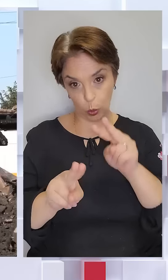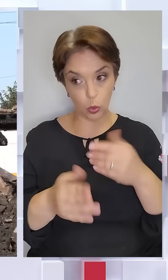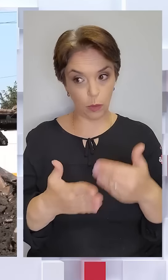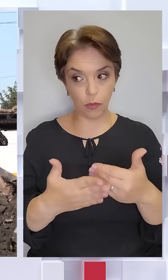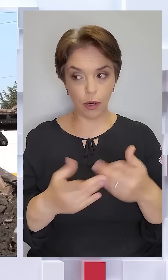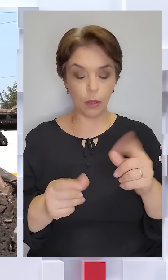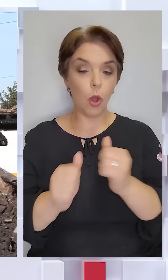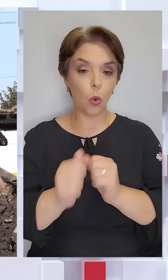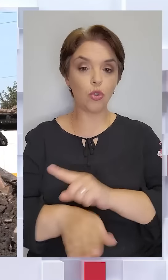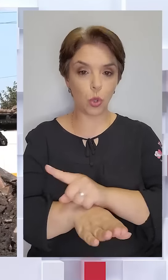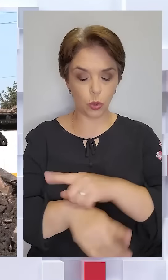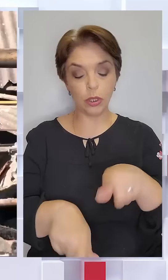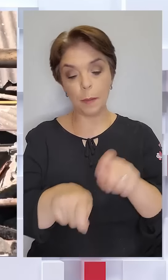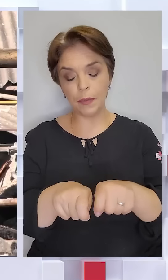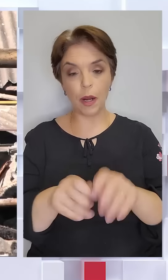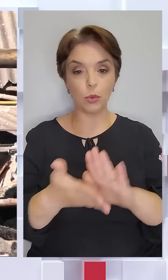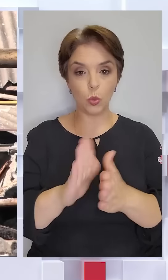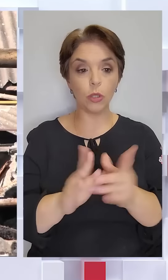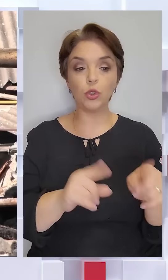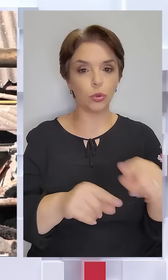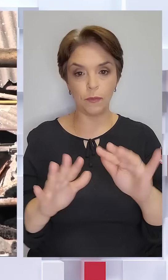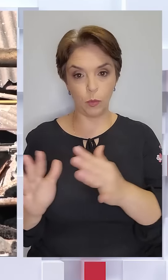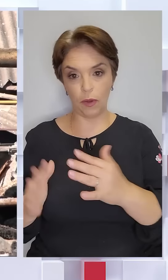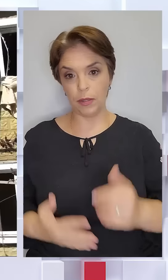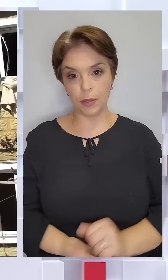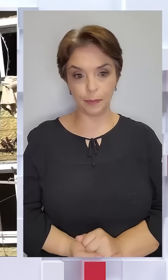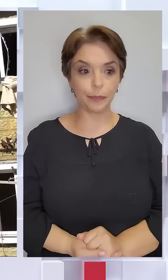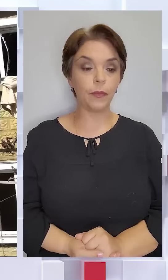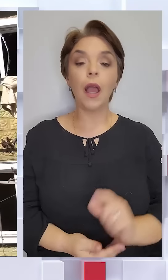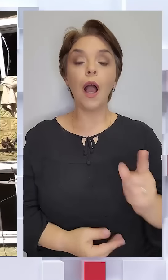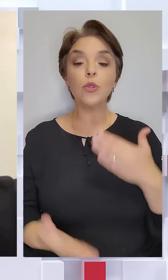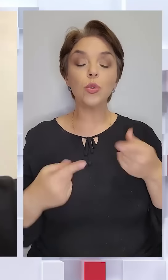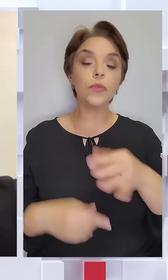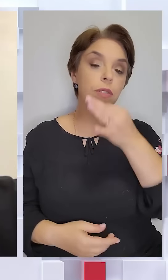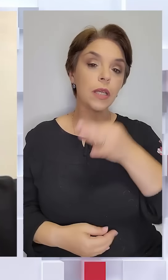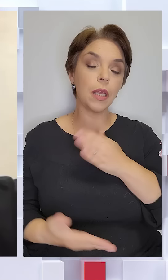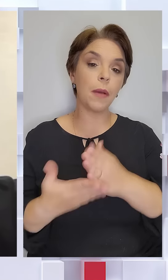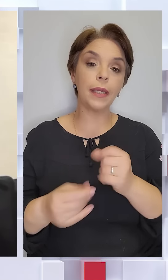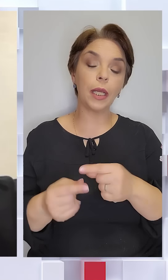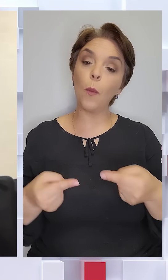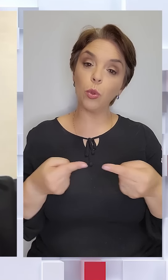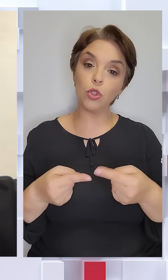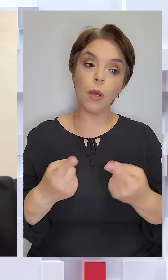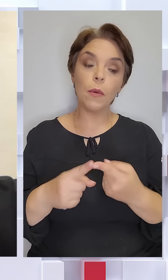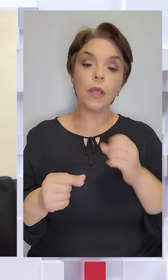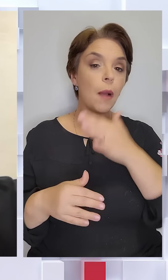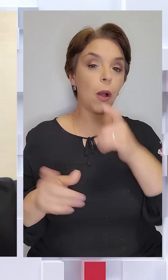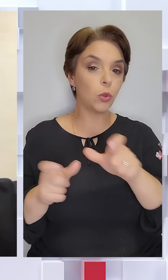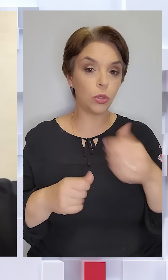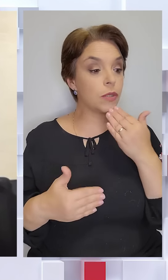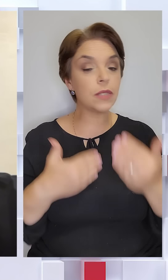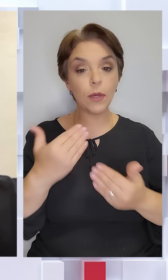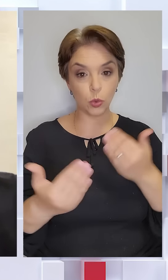буквально там кожної години перевіряємо ситуацію, яка відбувається. А щодо того, що ви сказали, маю кілька поточнень. По-перше, як багато людей